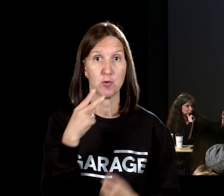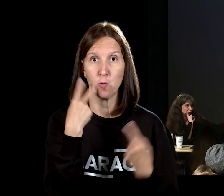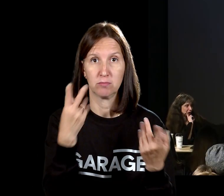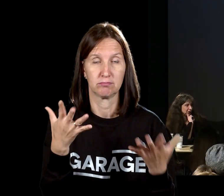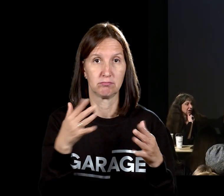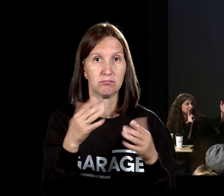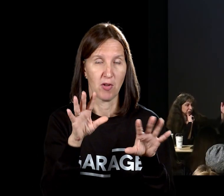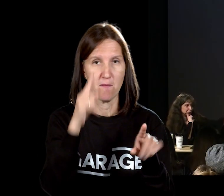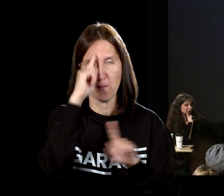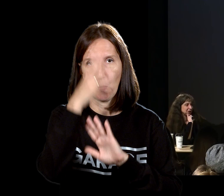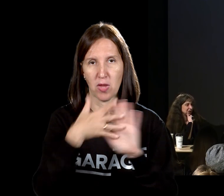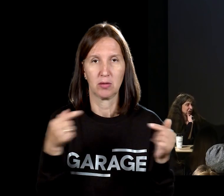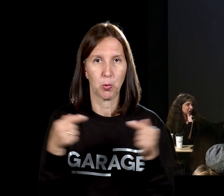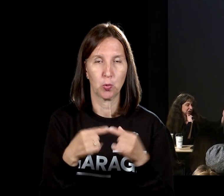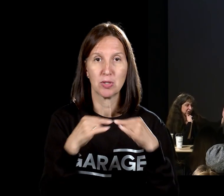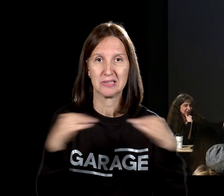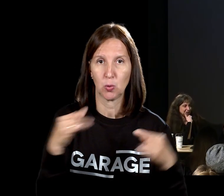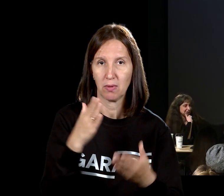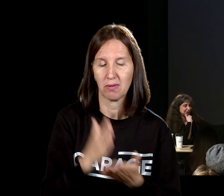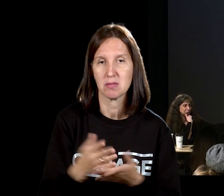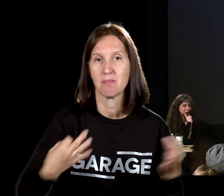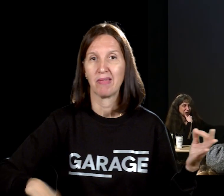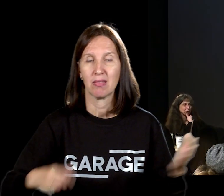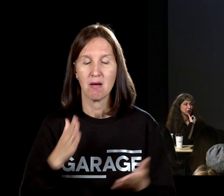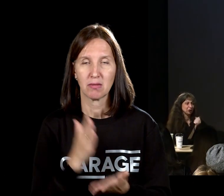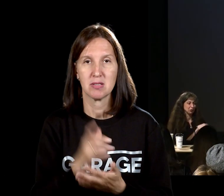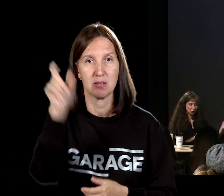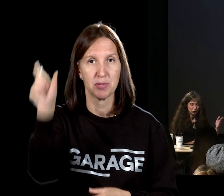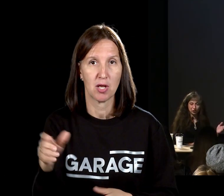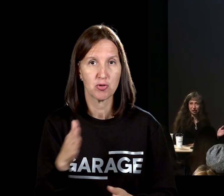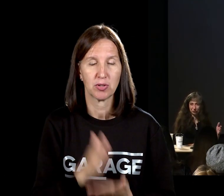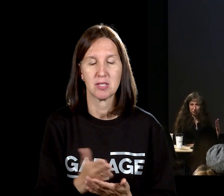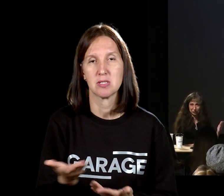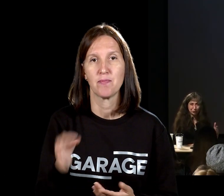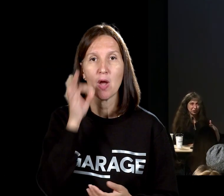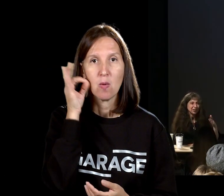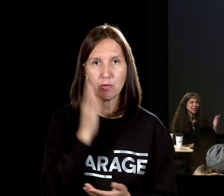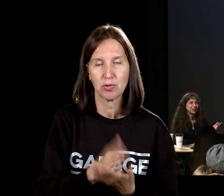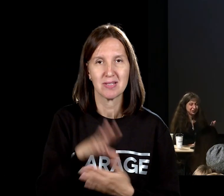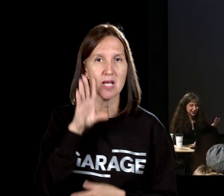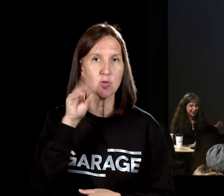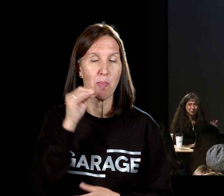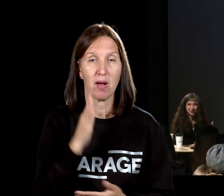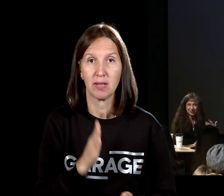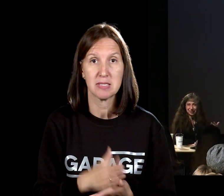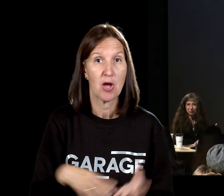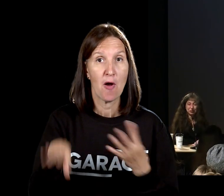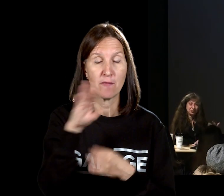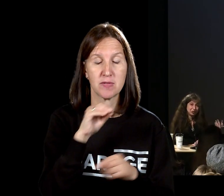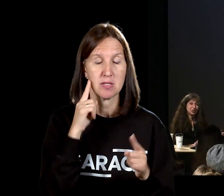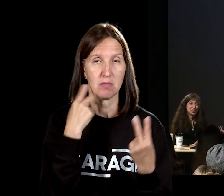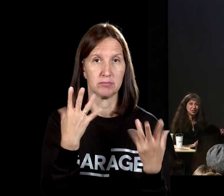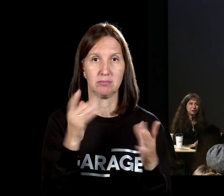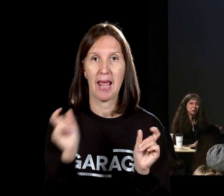Там есть стол, есть персонаж, есть гитара, есть собака, которая, или кошка. Да, как бы абсолютно все элементы